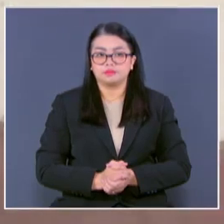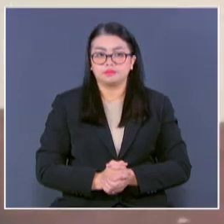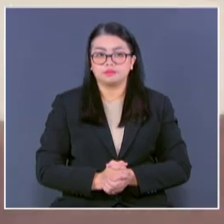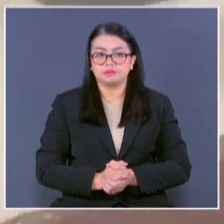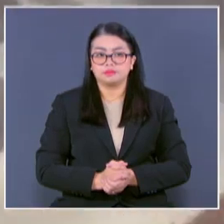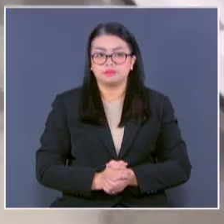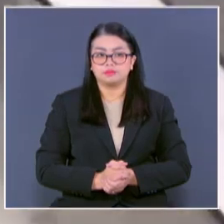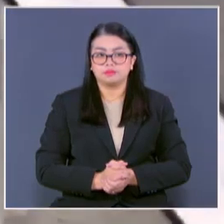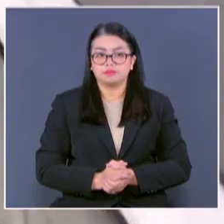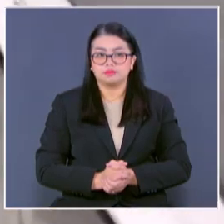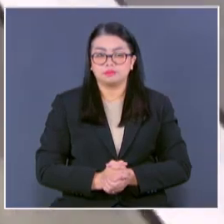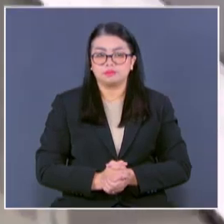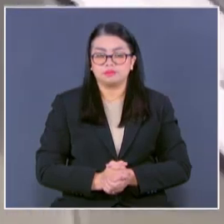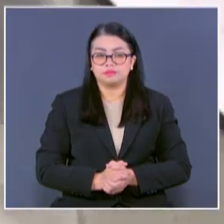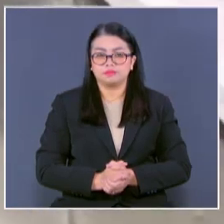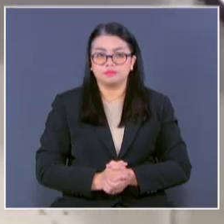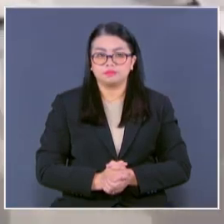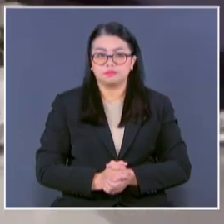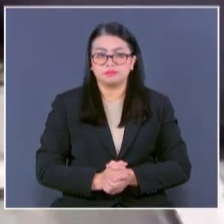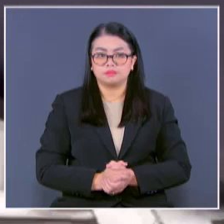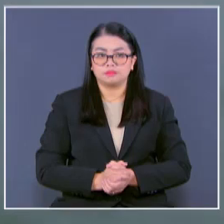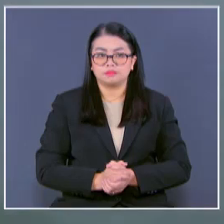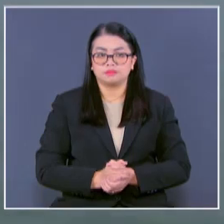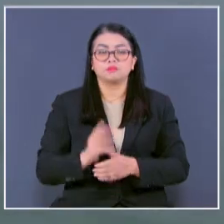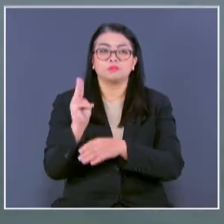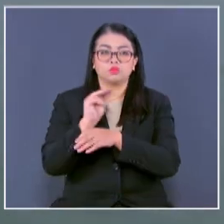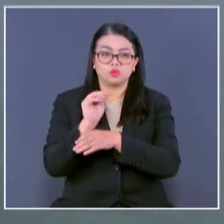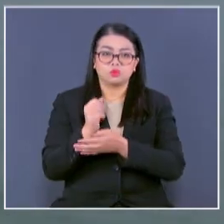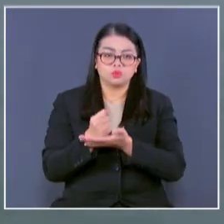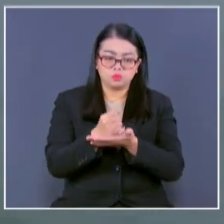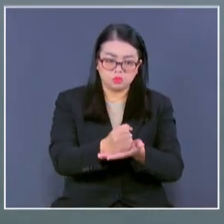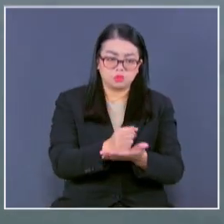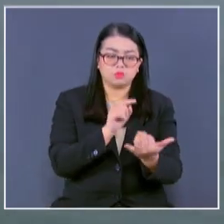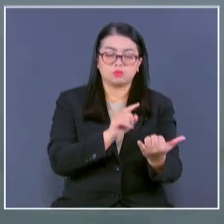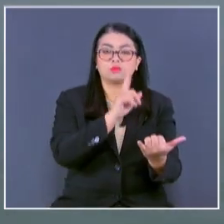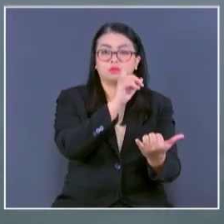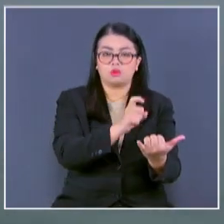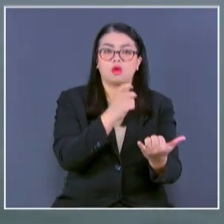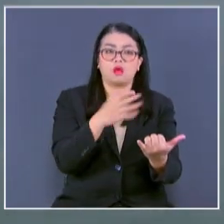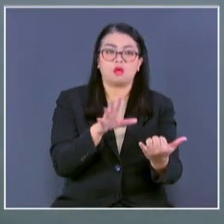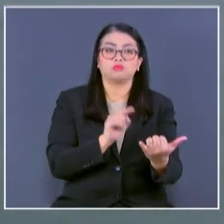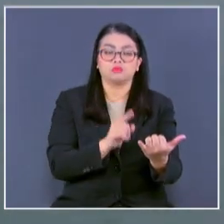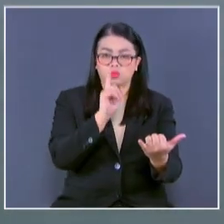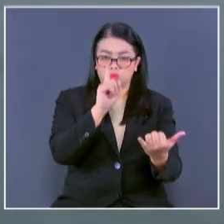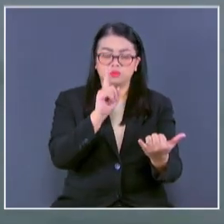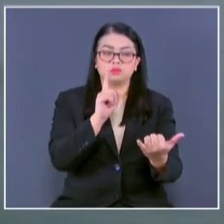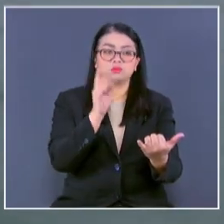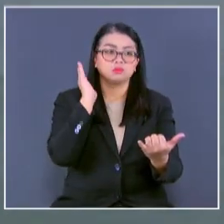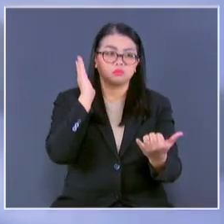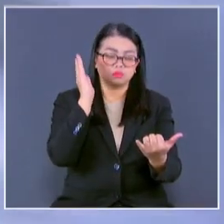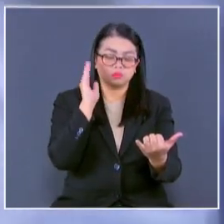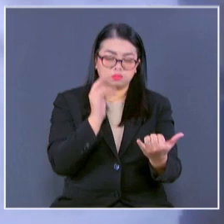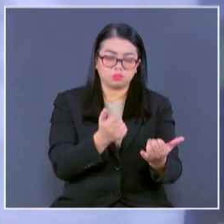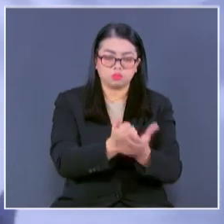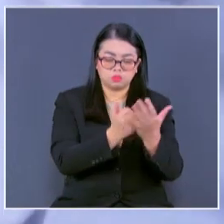ปล่อยเลย เอาพี่ช่วยหน่อยโอเค เจ้าหน้าที่กู้ภัยภูเก็ตกำลังนำร่างของผู้เสียชีวิตจากเหตุเรือประมงพื้นบ้านล่มค่ะที่บริเวณ